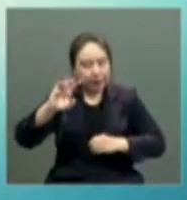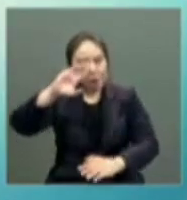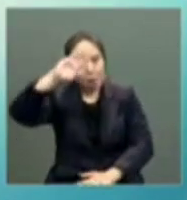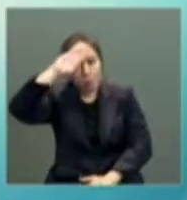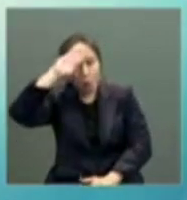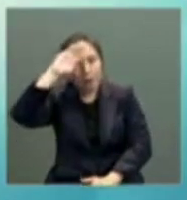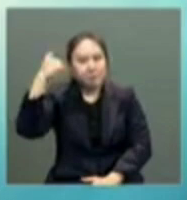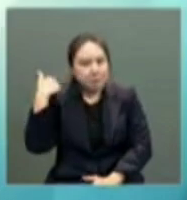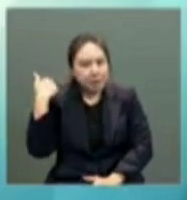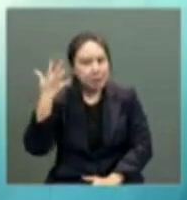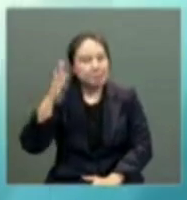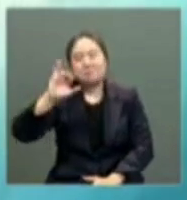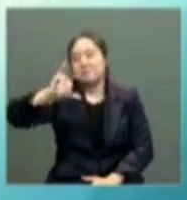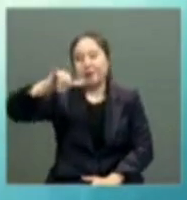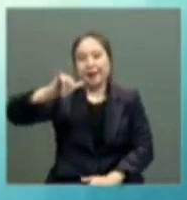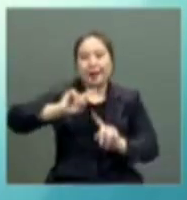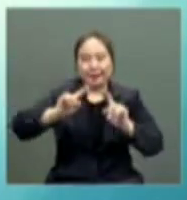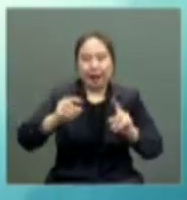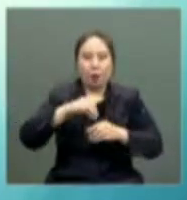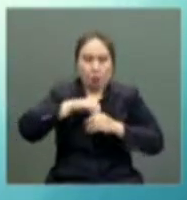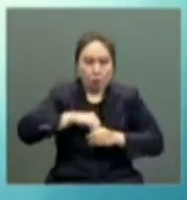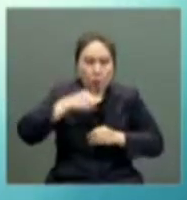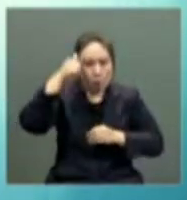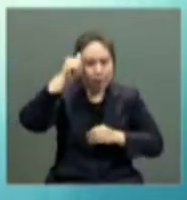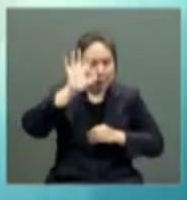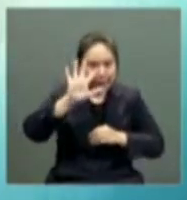วันเนี่ยตัวเองจะมีเชื้ออยู่ข้างในอาจจะแสดงอาการไม่แสดงการไม่รู้แต่ประมาณ5-7วันก็พอ